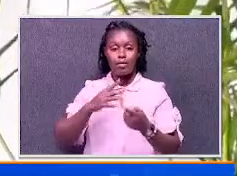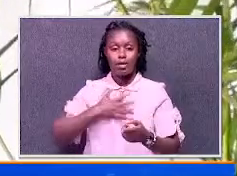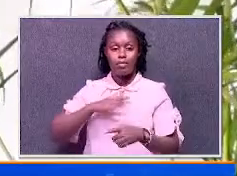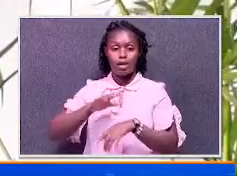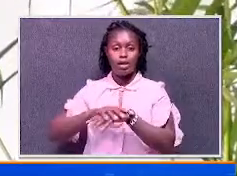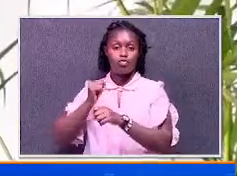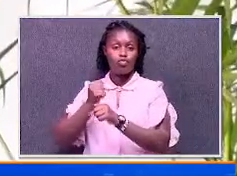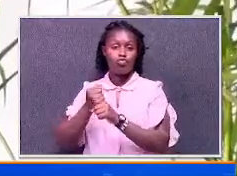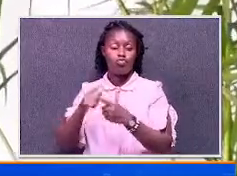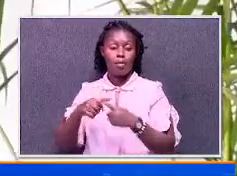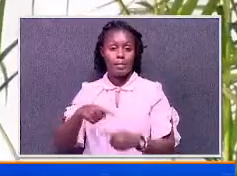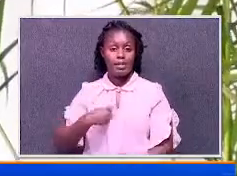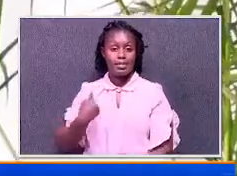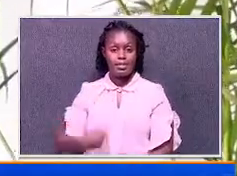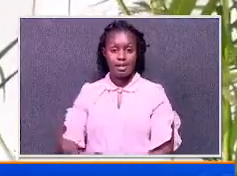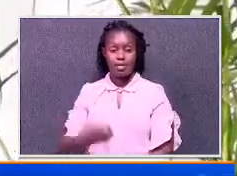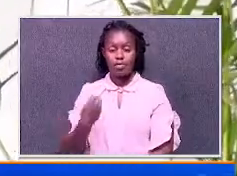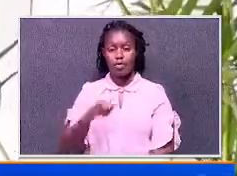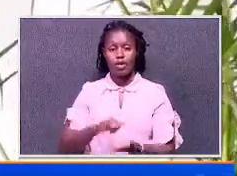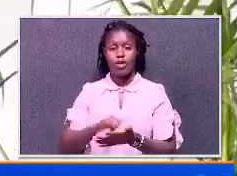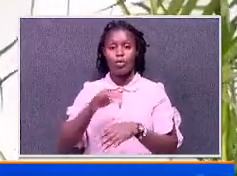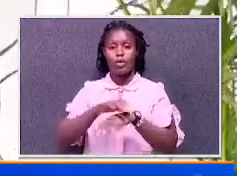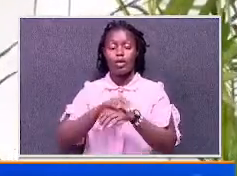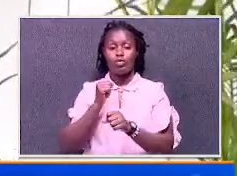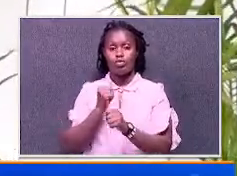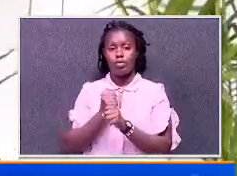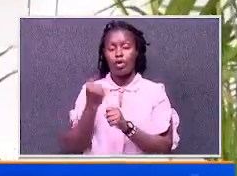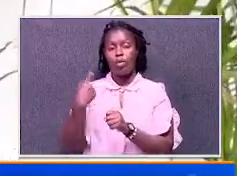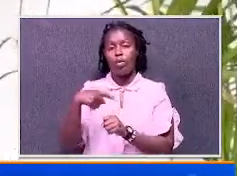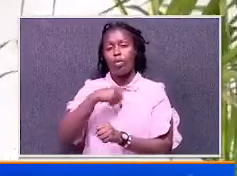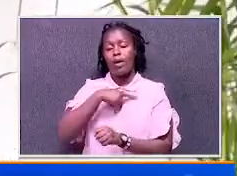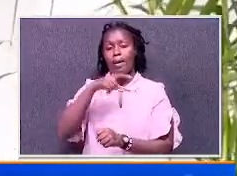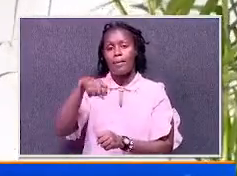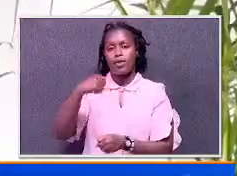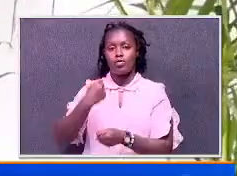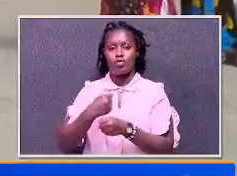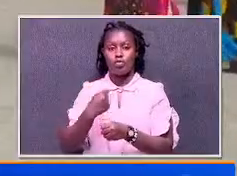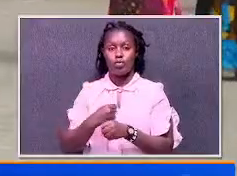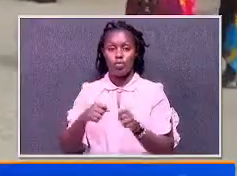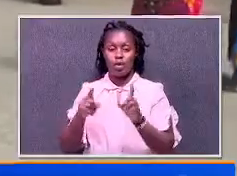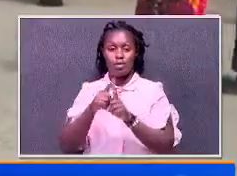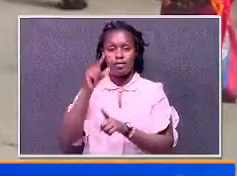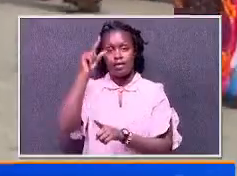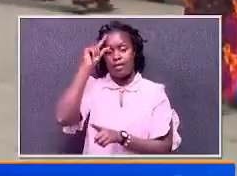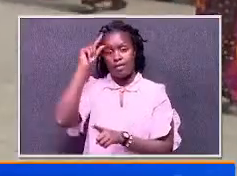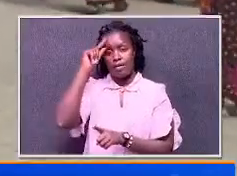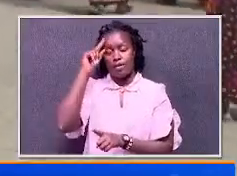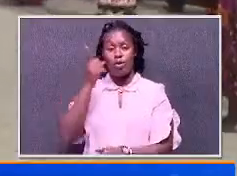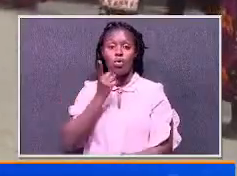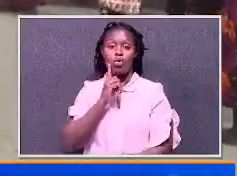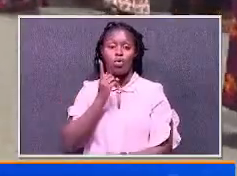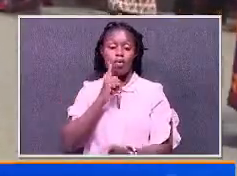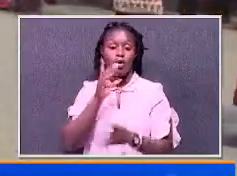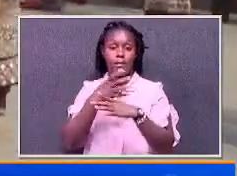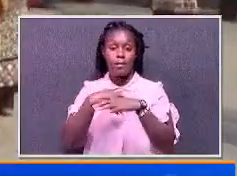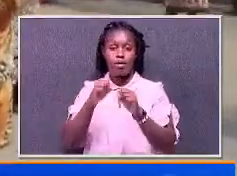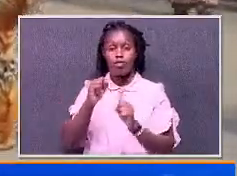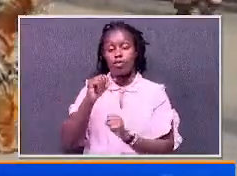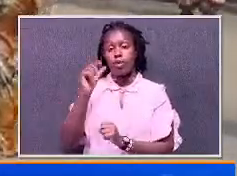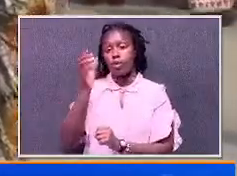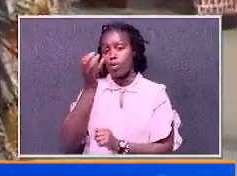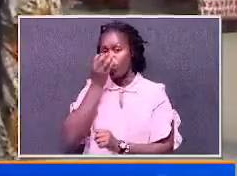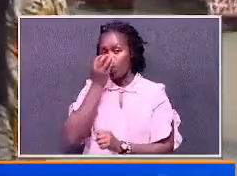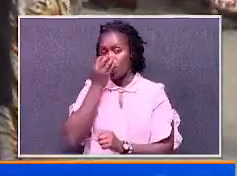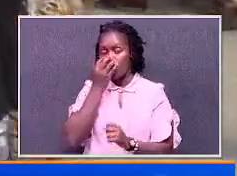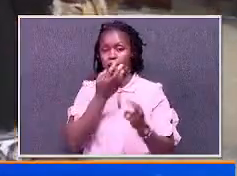Ndio tulete kazi hapa. Lazima tufanye ile inapaswa kufanya kama serikali. Tomorrow, President Ruto is expected to